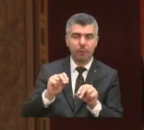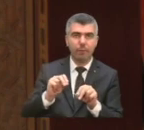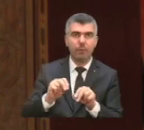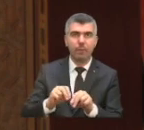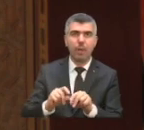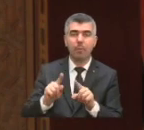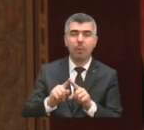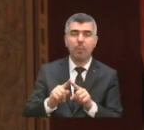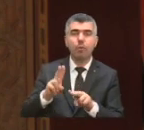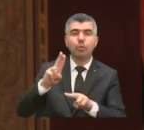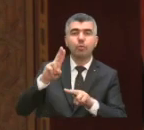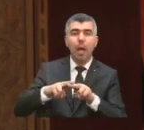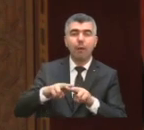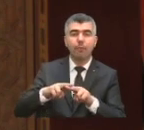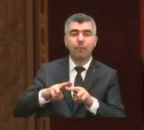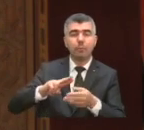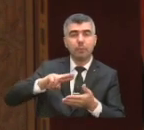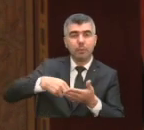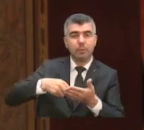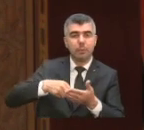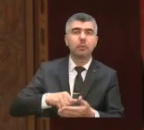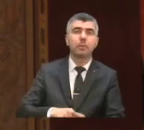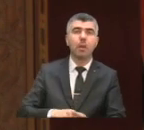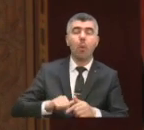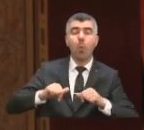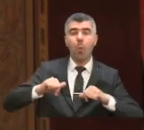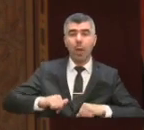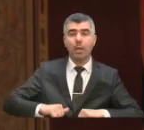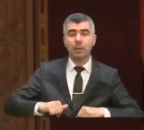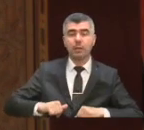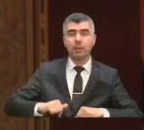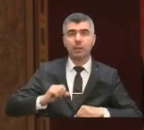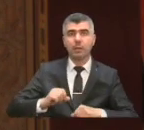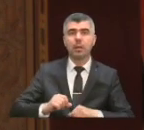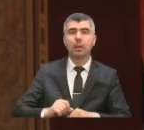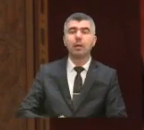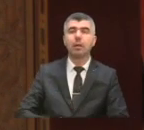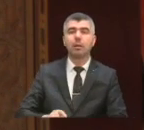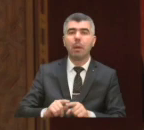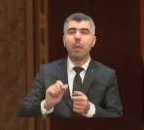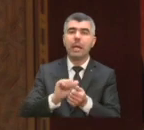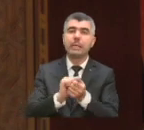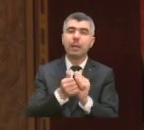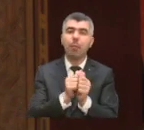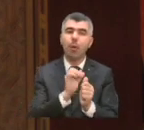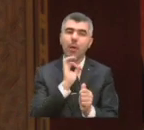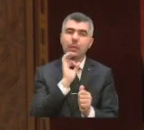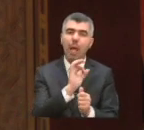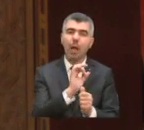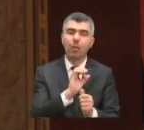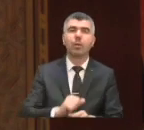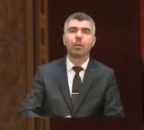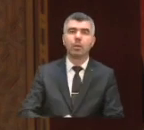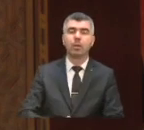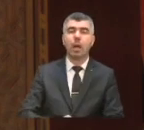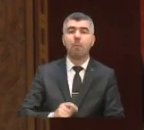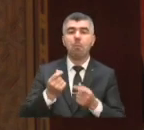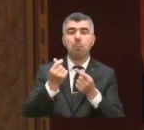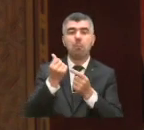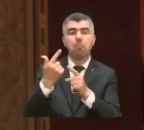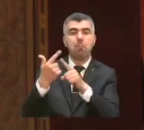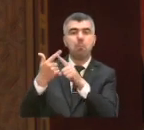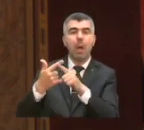الأمر بالصرف نتاعو هو وزير المكلف بقطاع الرياضة. القطاع المالية يشتغل